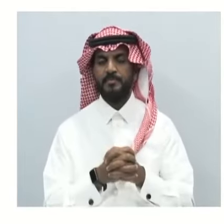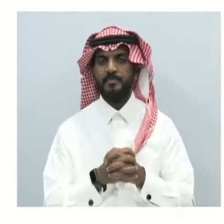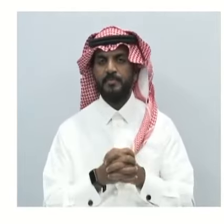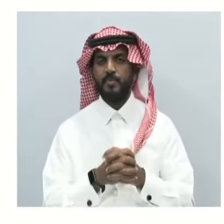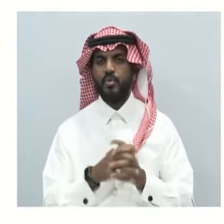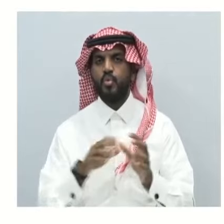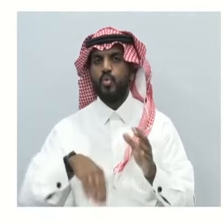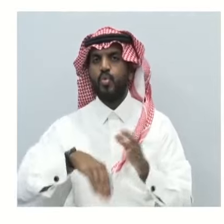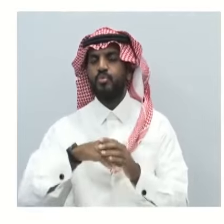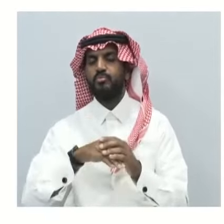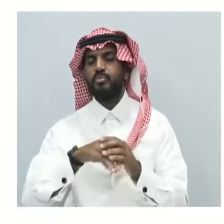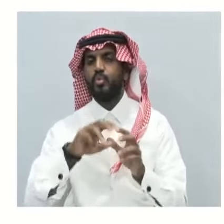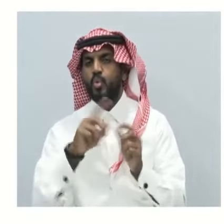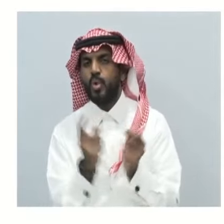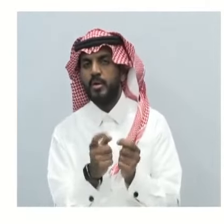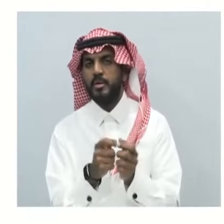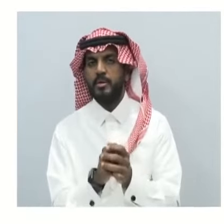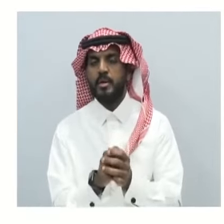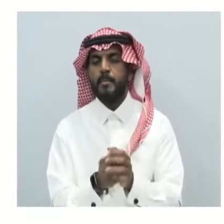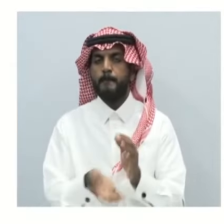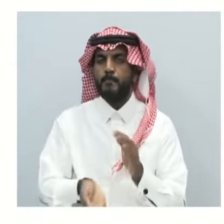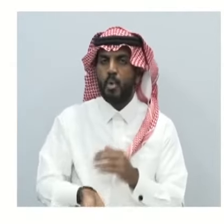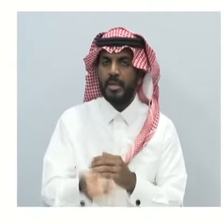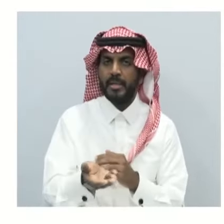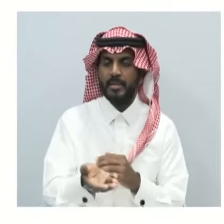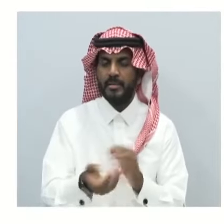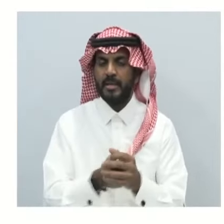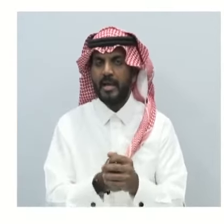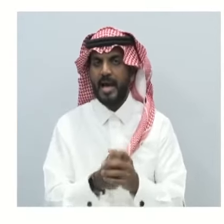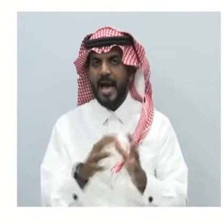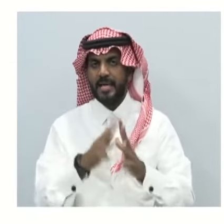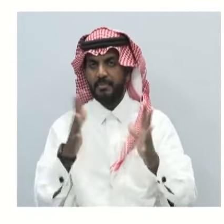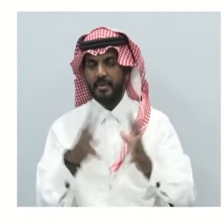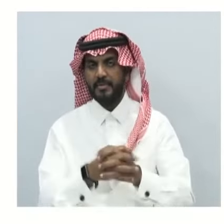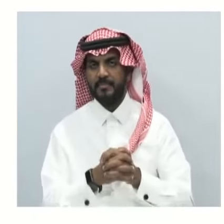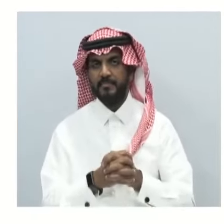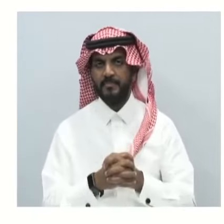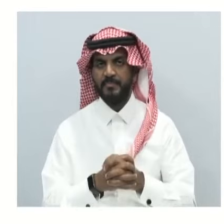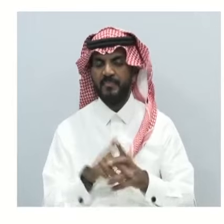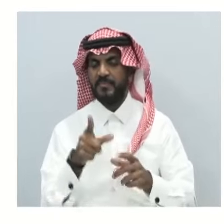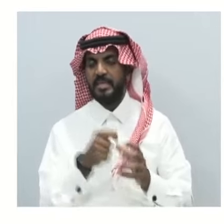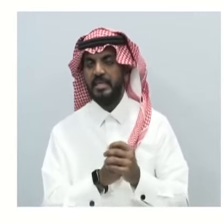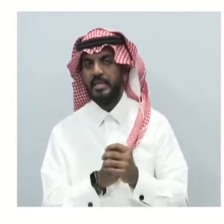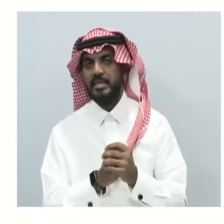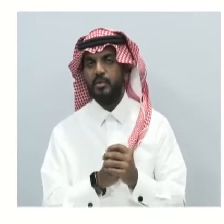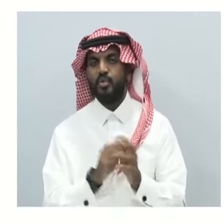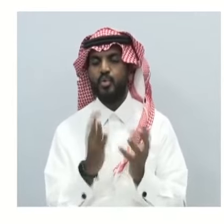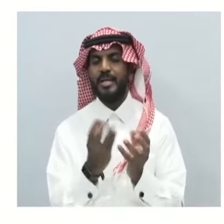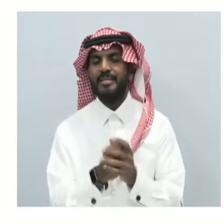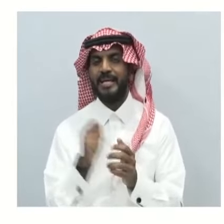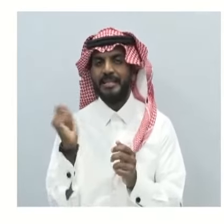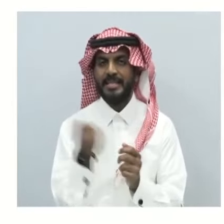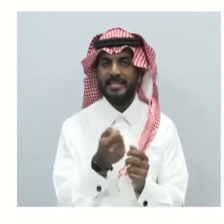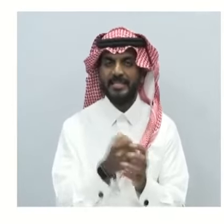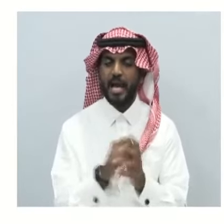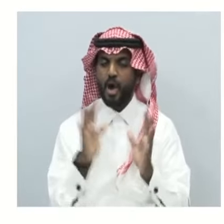كور البولينج نشاهد ان الجاذبيه تكون اكبر منها في هذه الصوره لكرات التنس